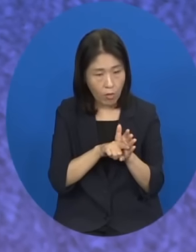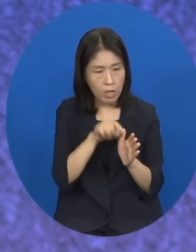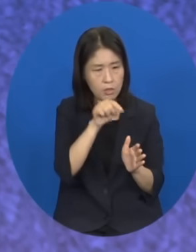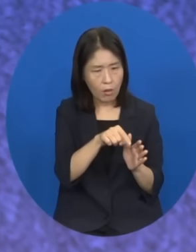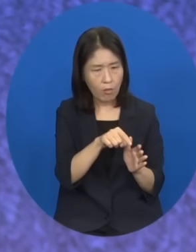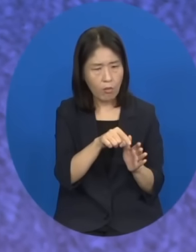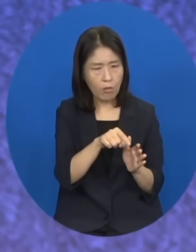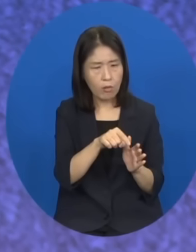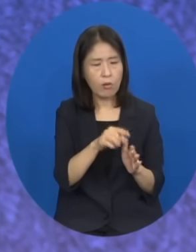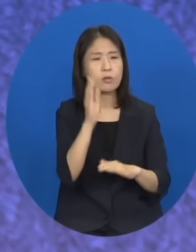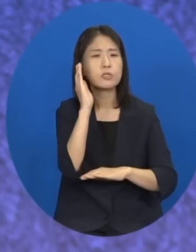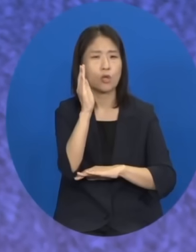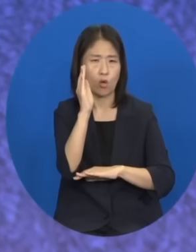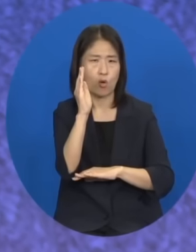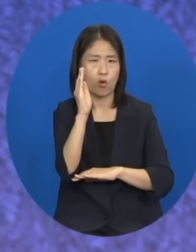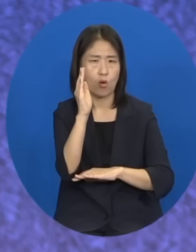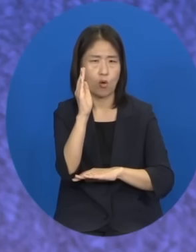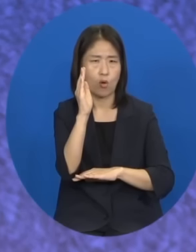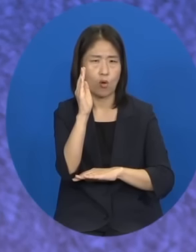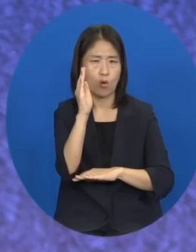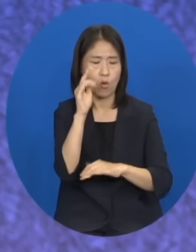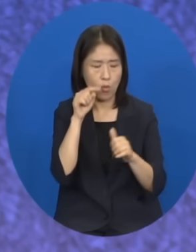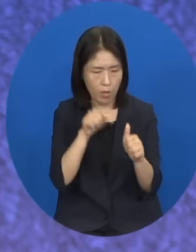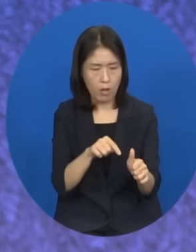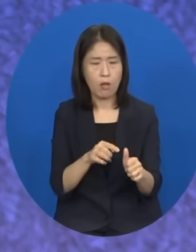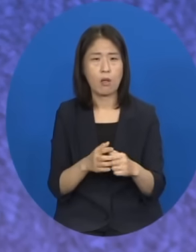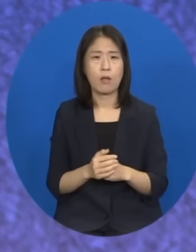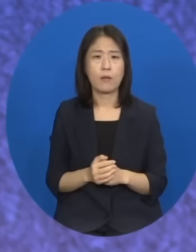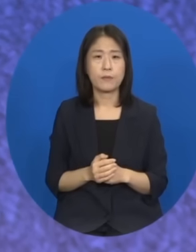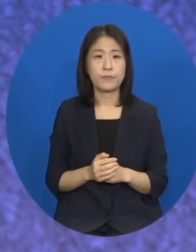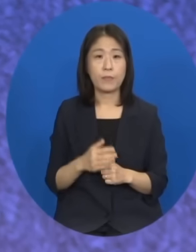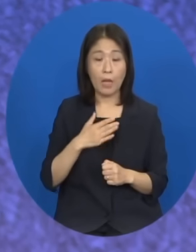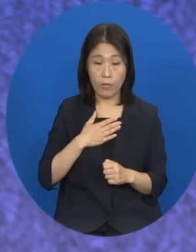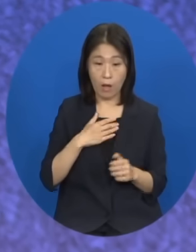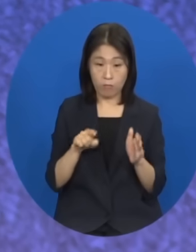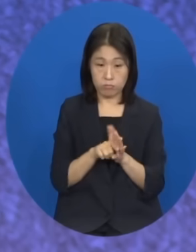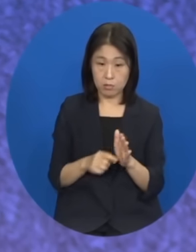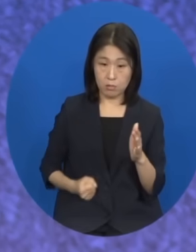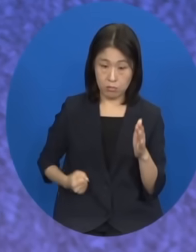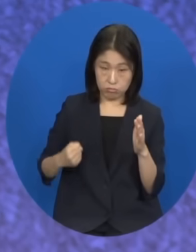설교하라는 거예요. 아니, 믿는다고 결심은